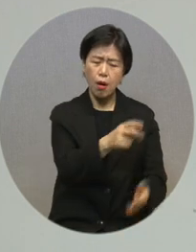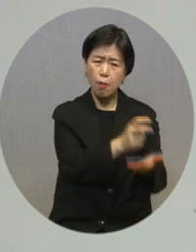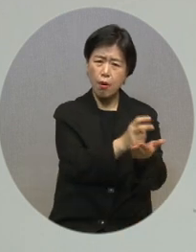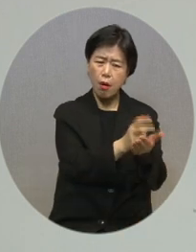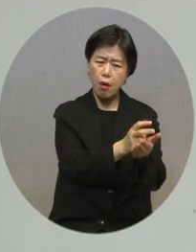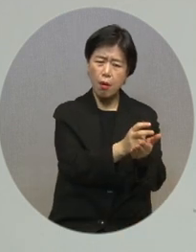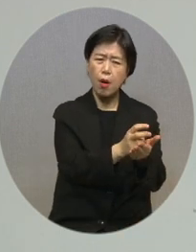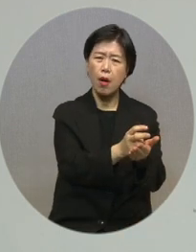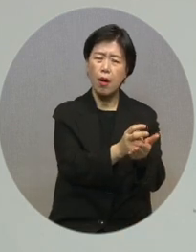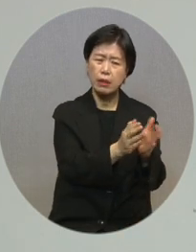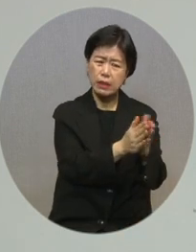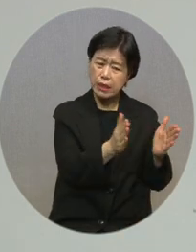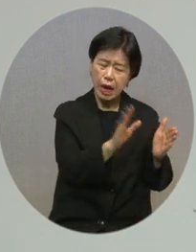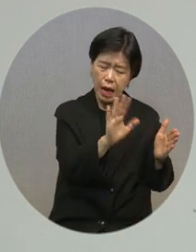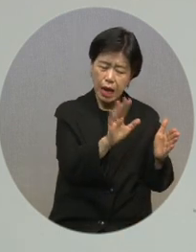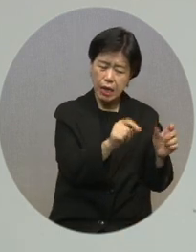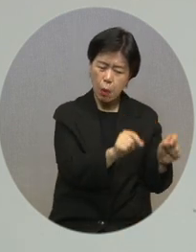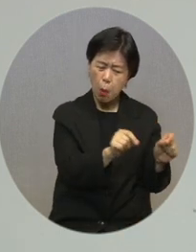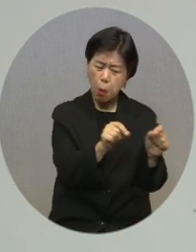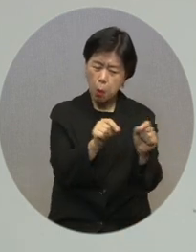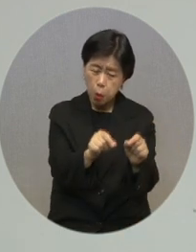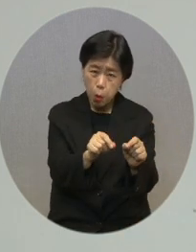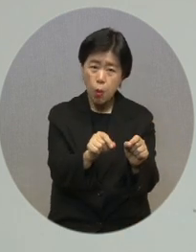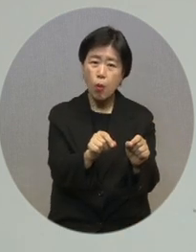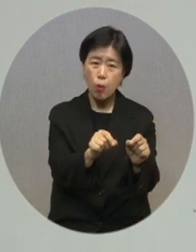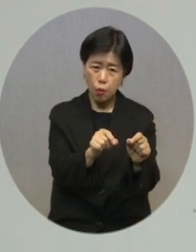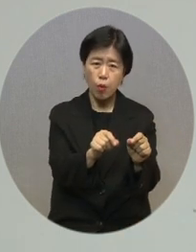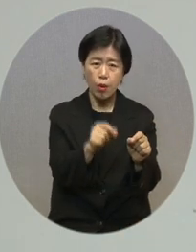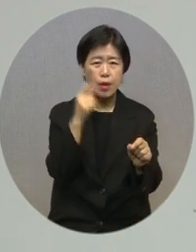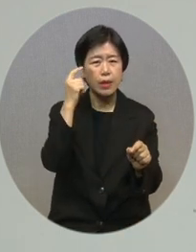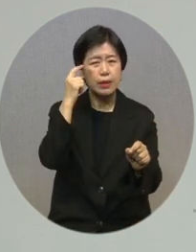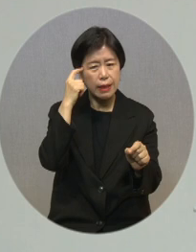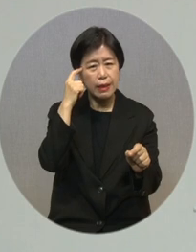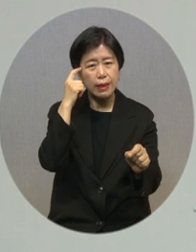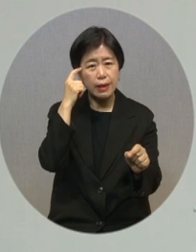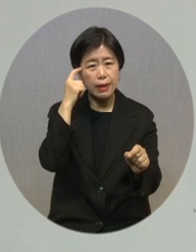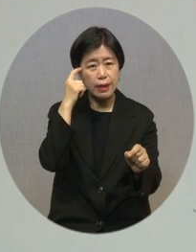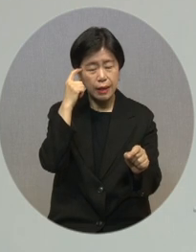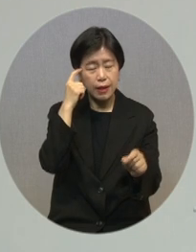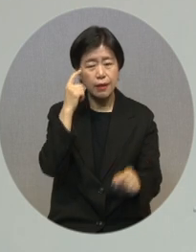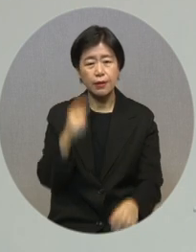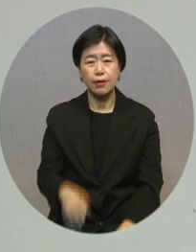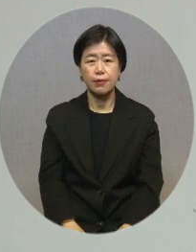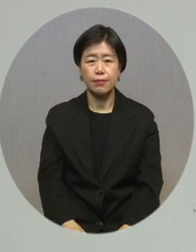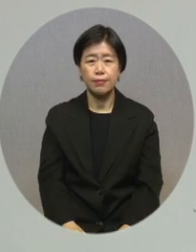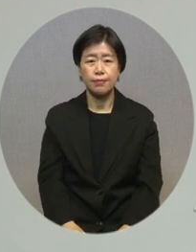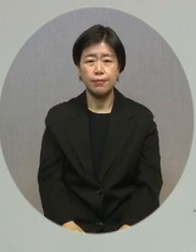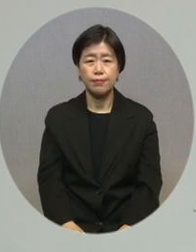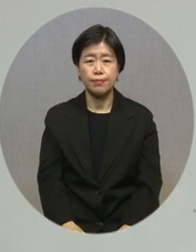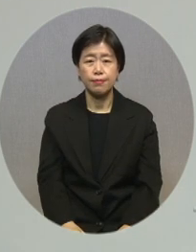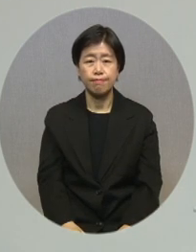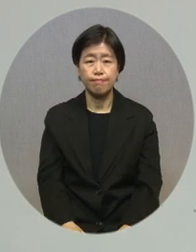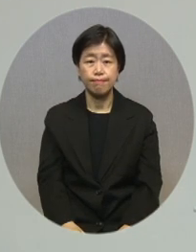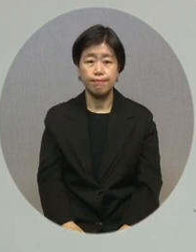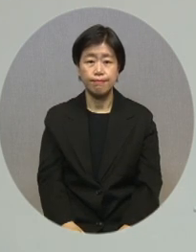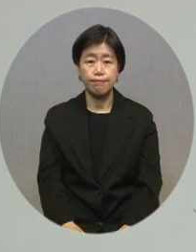그 좀 준비를 좀 철저히 한 다음에 시행을 하자 그렇게 그 요청을 그 드린 바도 있습니다만은